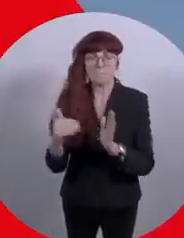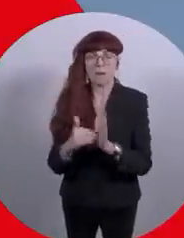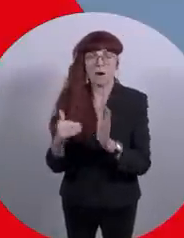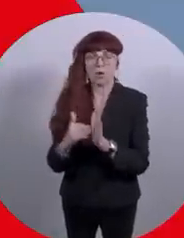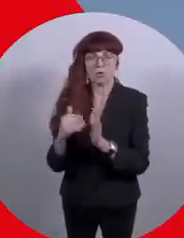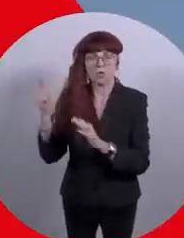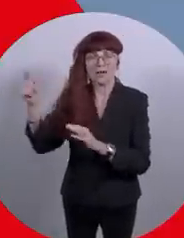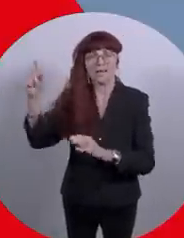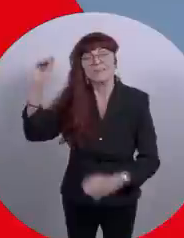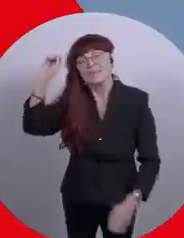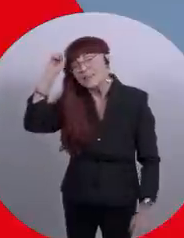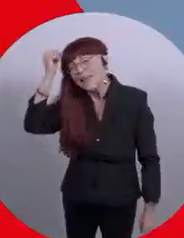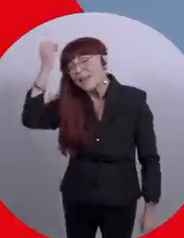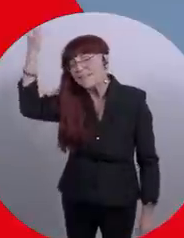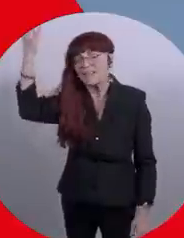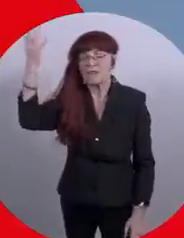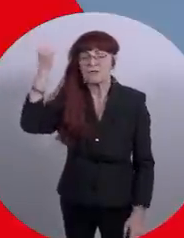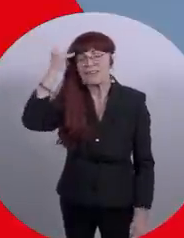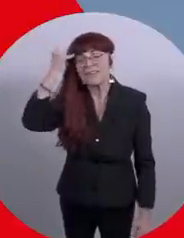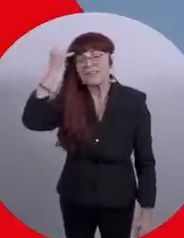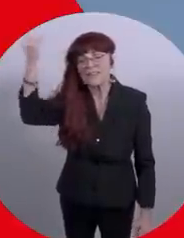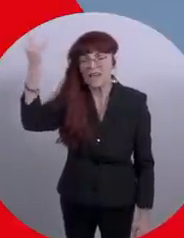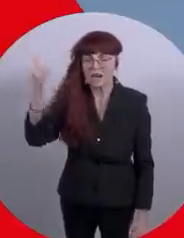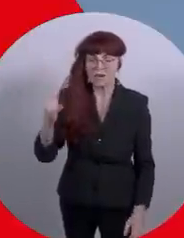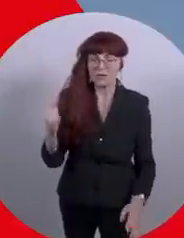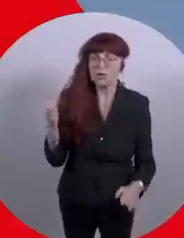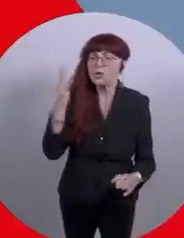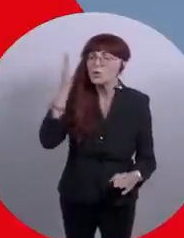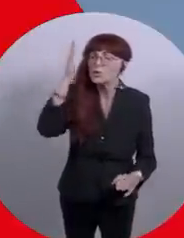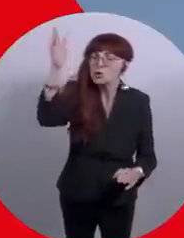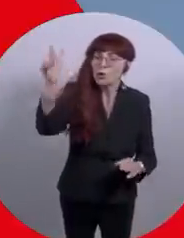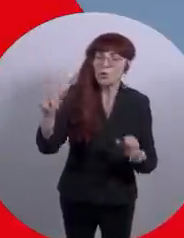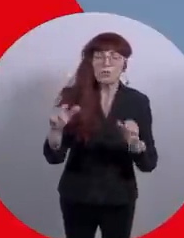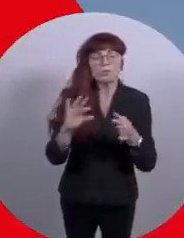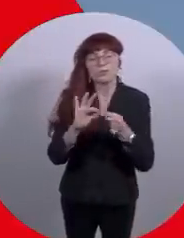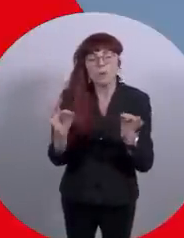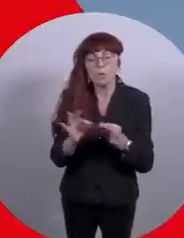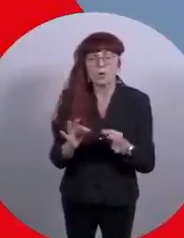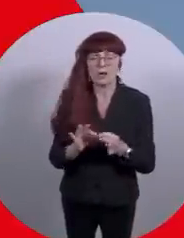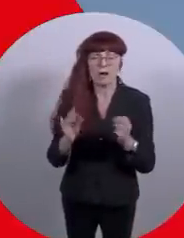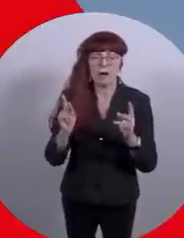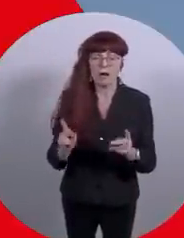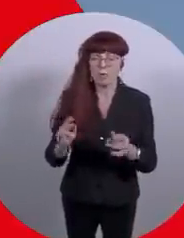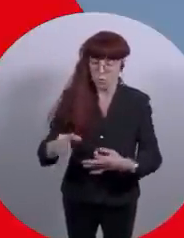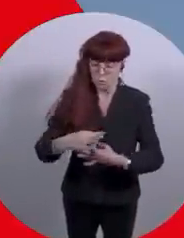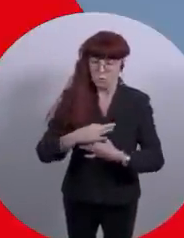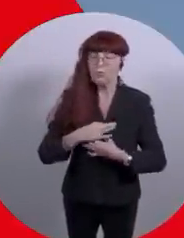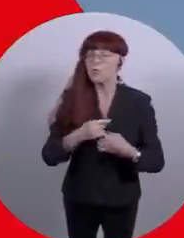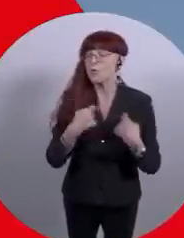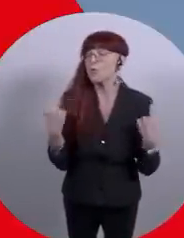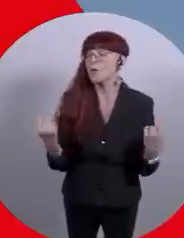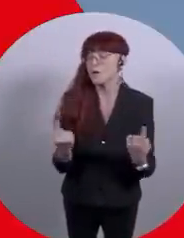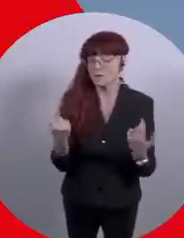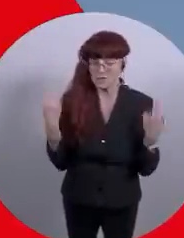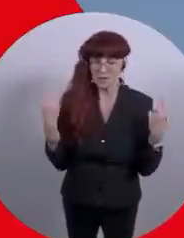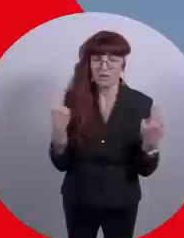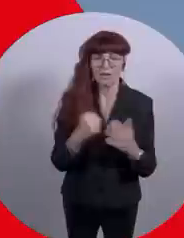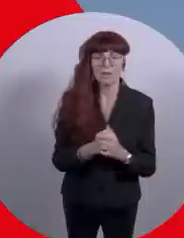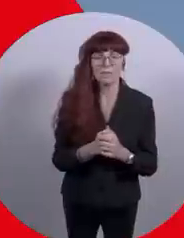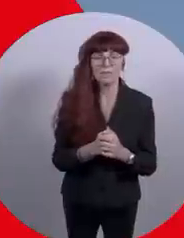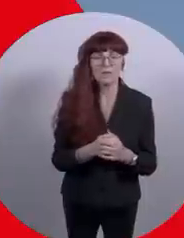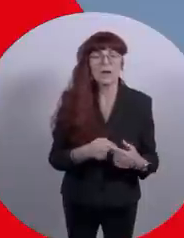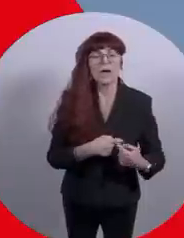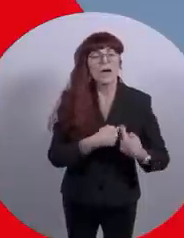kreativen Ideen für uns die Zukunft formulieren können und das ist für uns ganz besonders wichtig in diesem Sinne